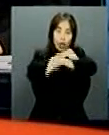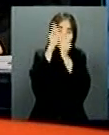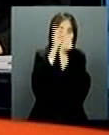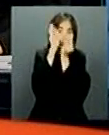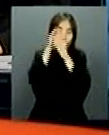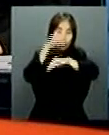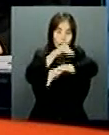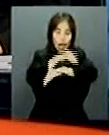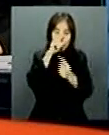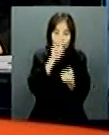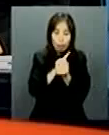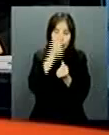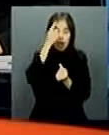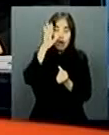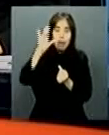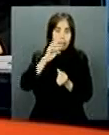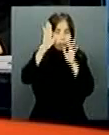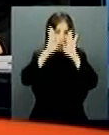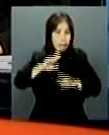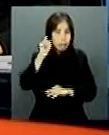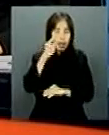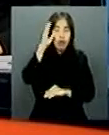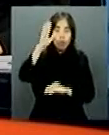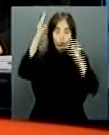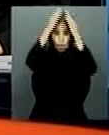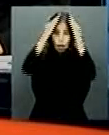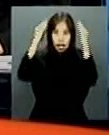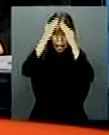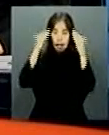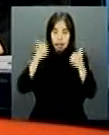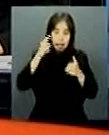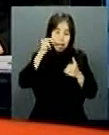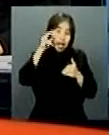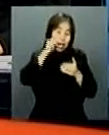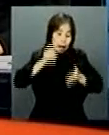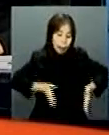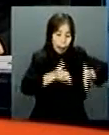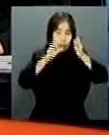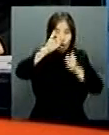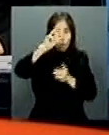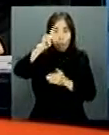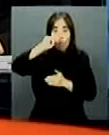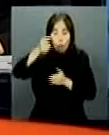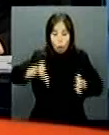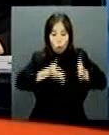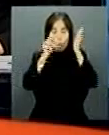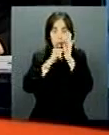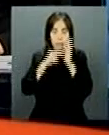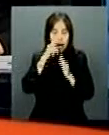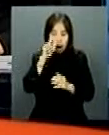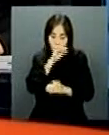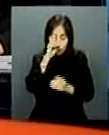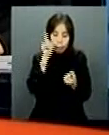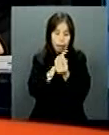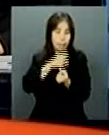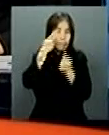ะใต้สุดของเวียดนามค่ะสำหรับภูมิภาคลุ่มน้ำโขงก็ถือได้ว่าเป็นภูมิภาคที่มีความหลากหลายทางชีวภาพมากที่สุดนะคะรวมไปถึ